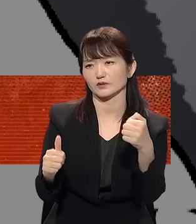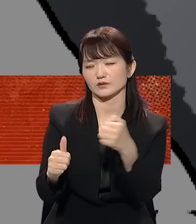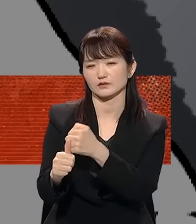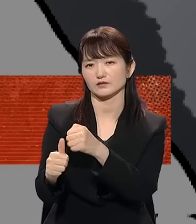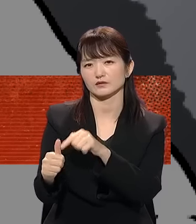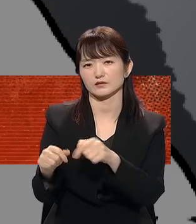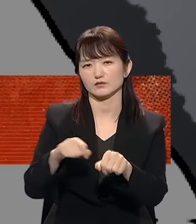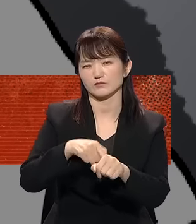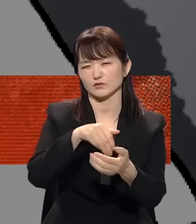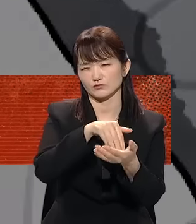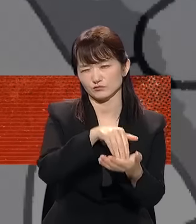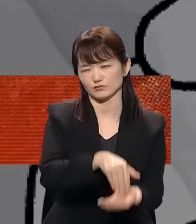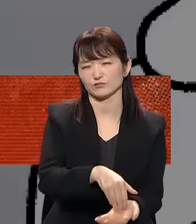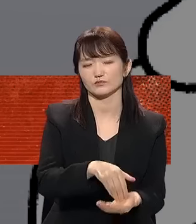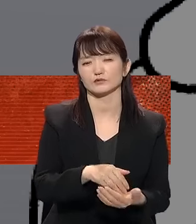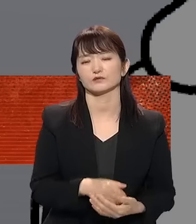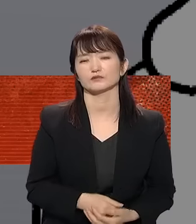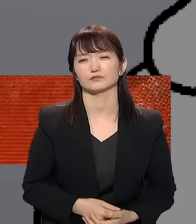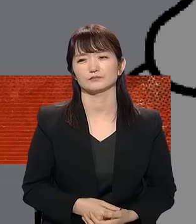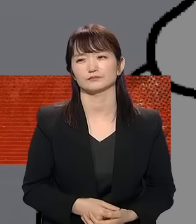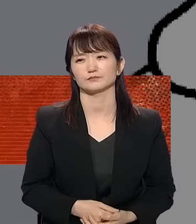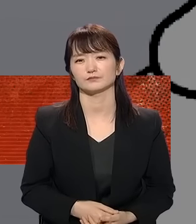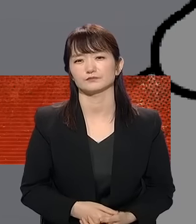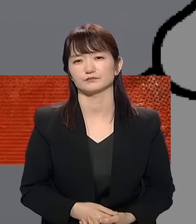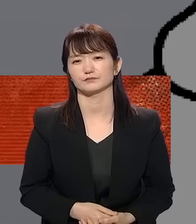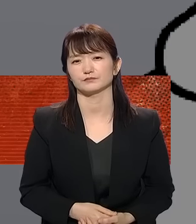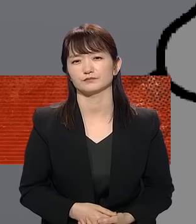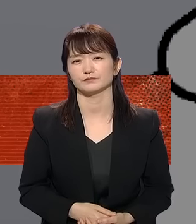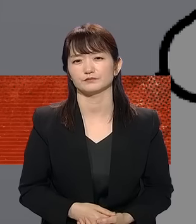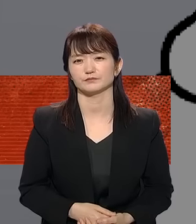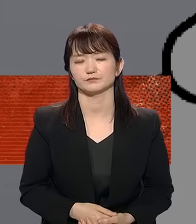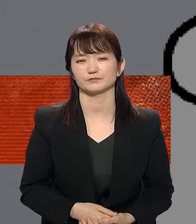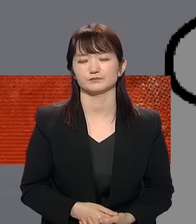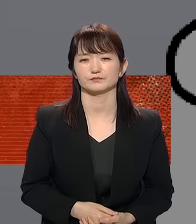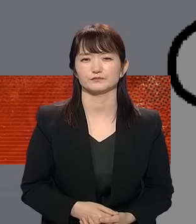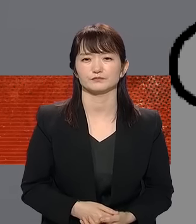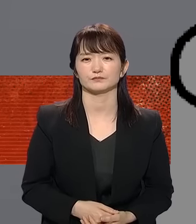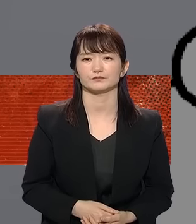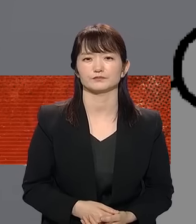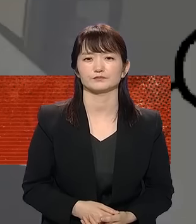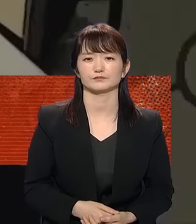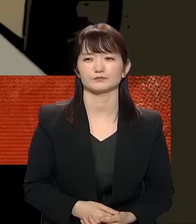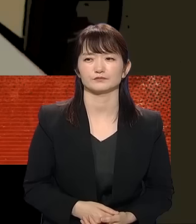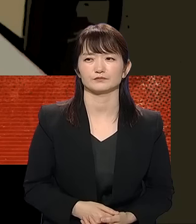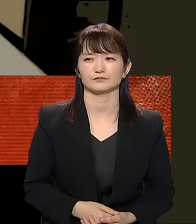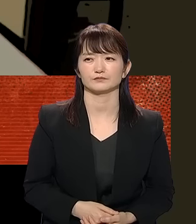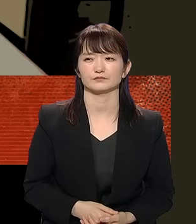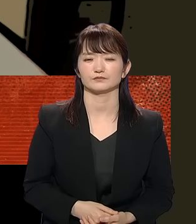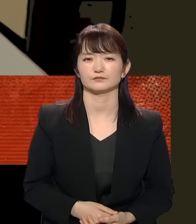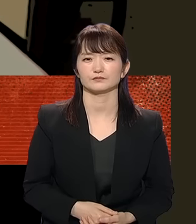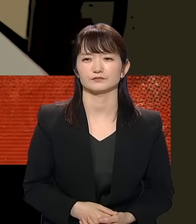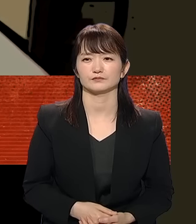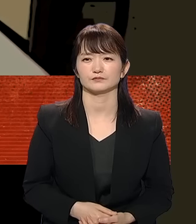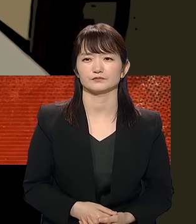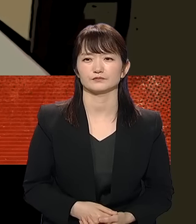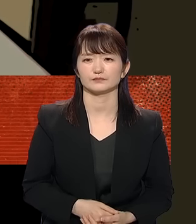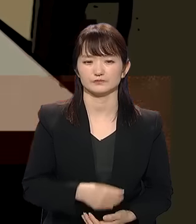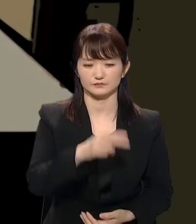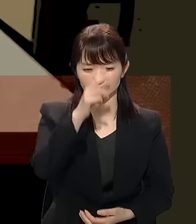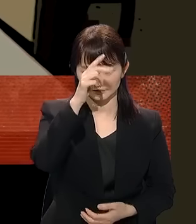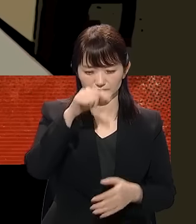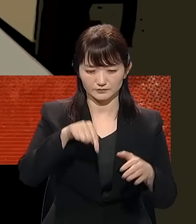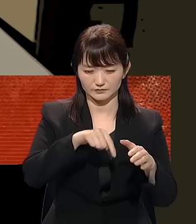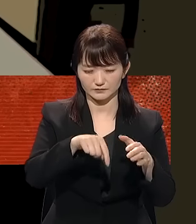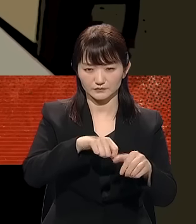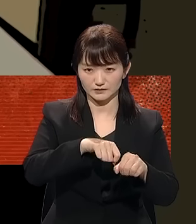강하게 처벌을 하는데요 특히 이제 그 내부 어떤 그 처벌을 하게 된다면 정직